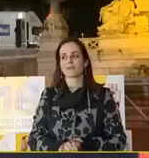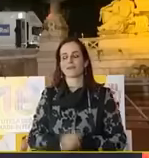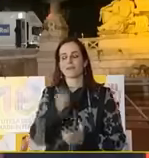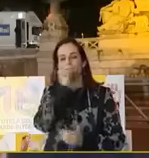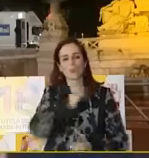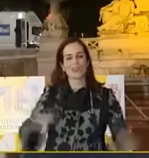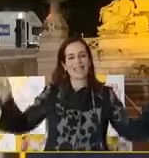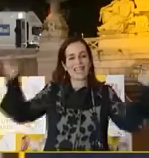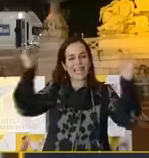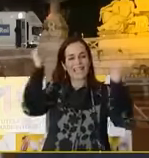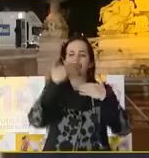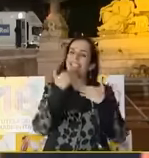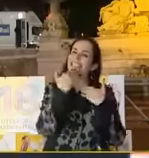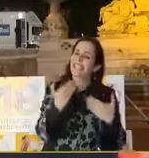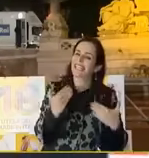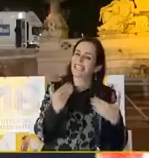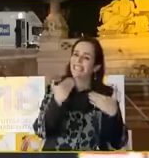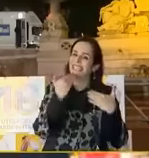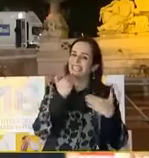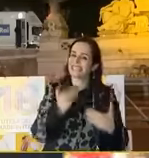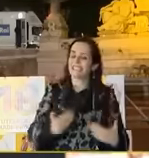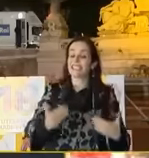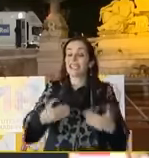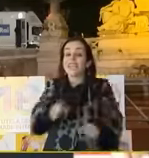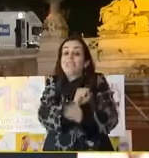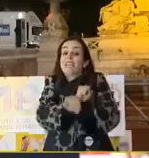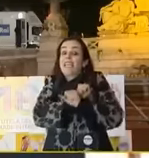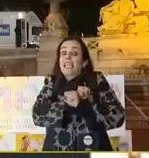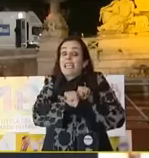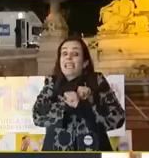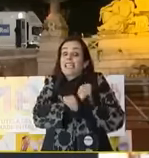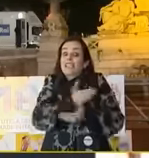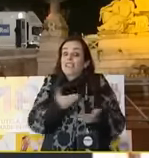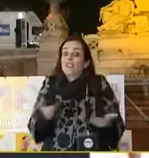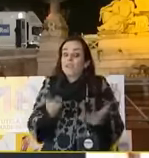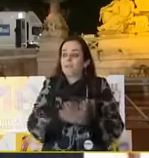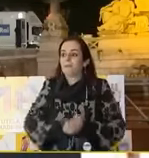Buonasera, grazie. Credo che ci sia.